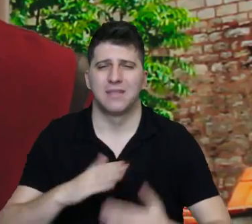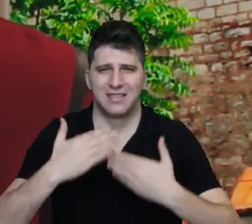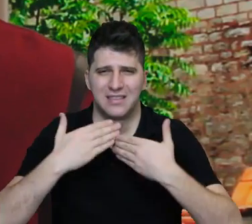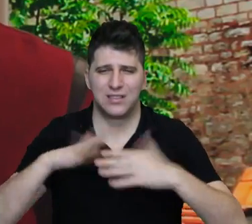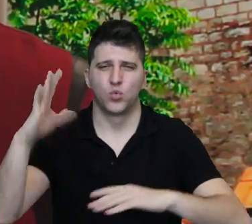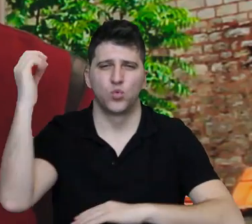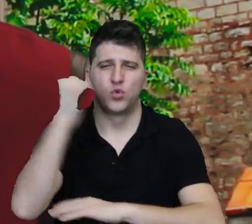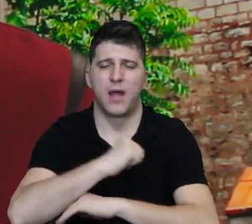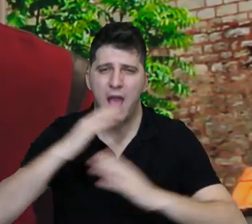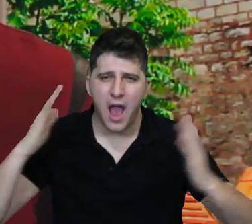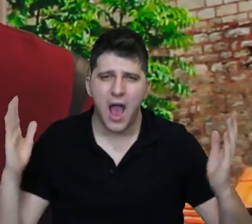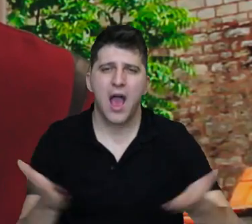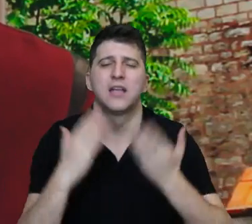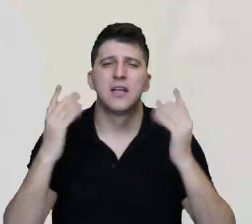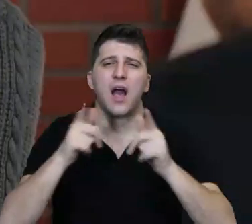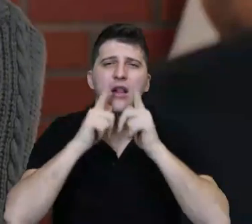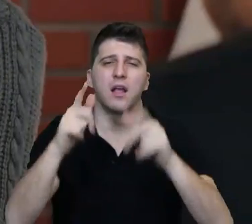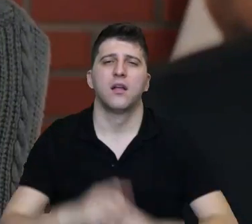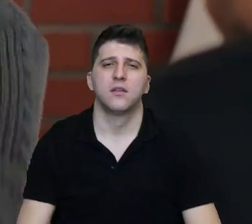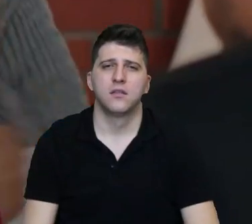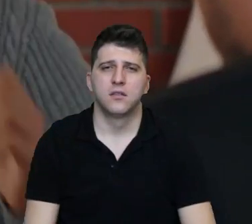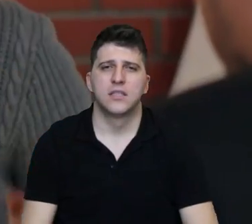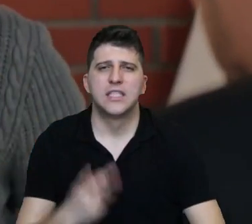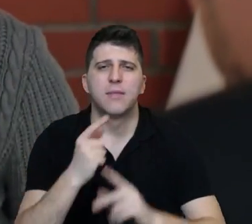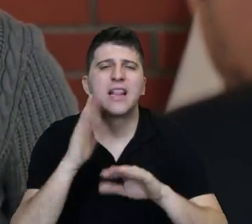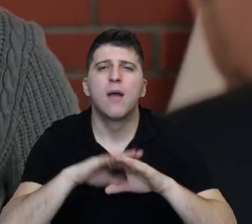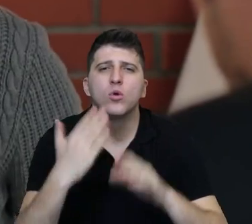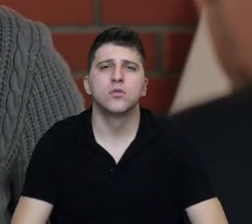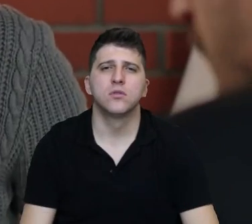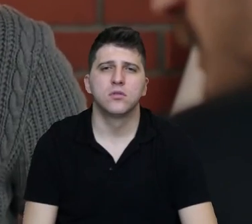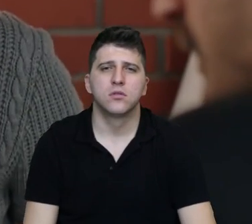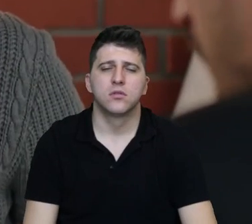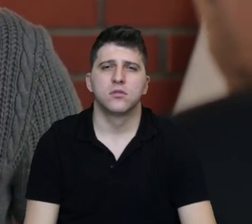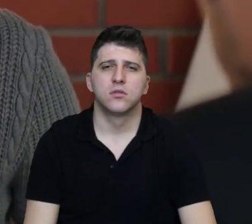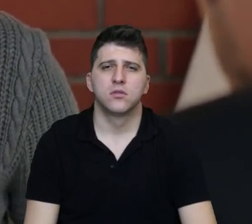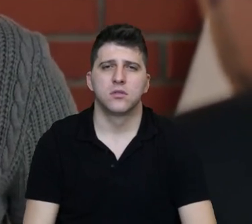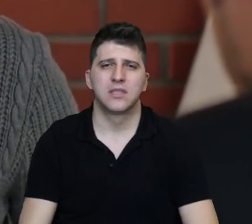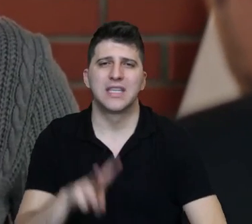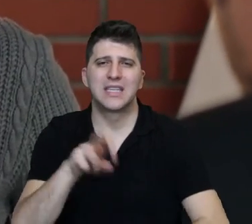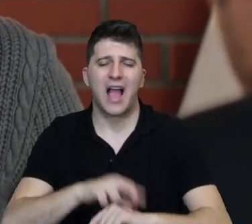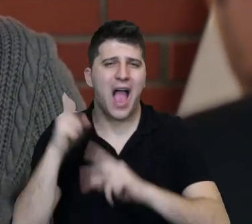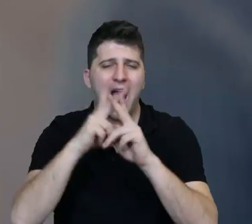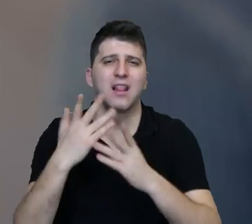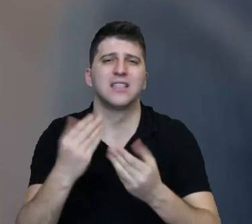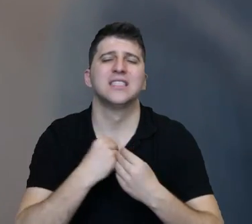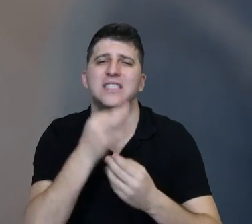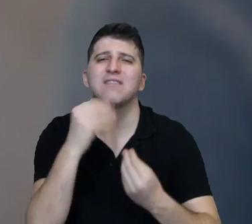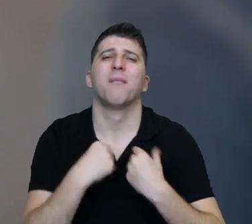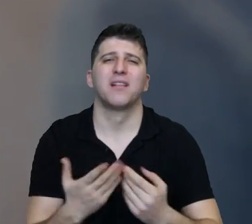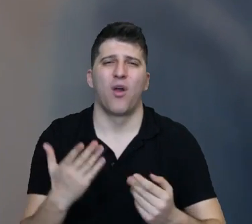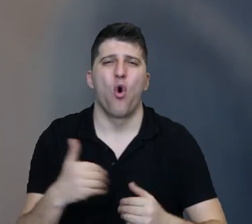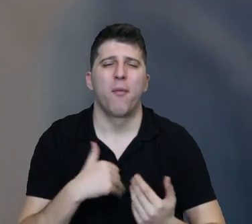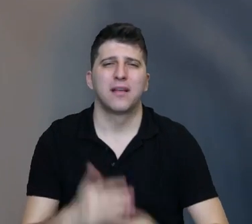küffar. Haydi yallah. İsmail ağzını siliyor. İsmail ne yapıyorsun lan? Şurada iki dakika hayal kurdurmadın ya. Ha çok